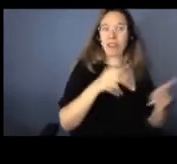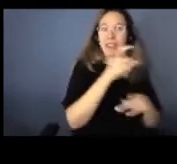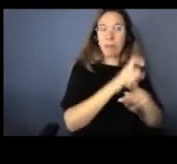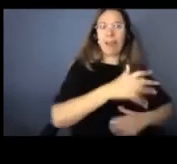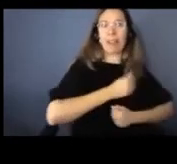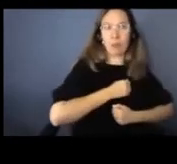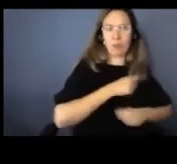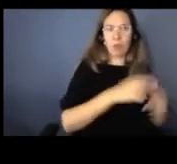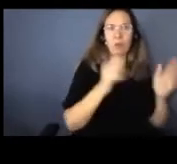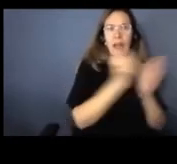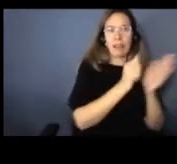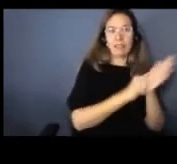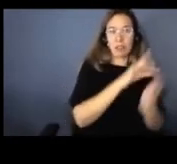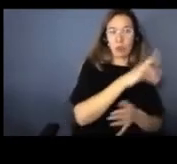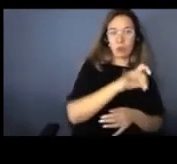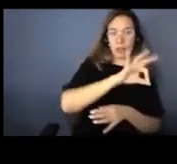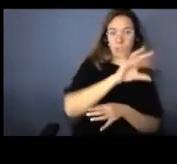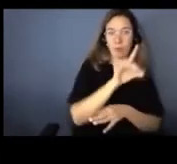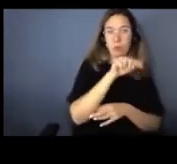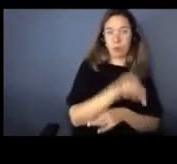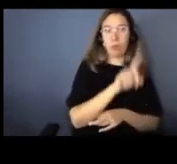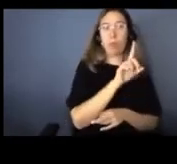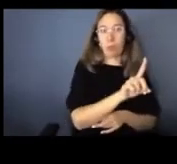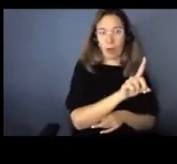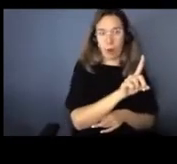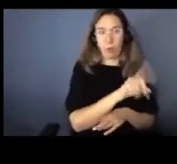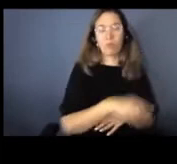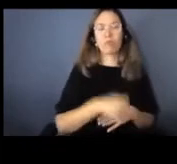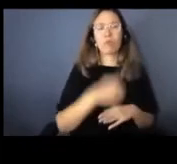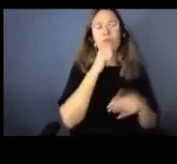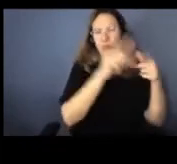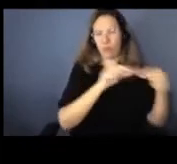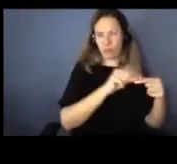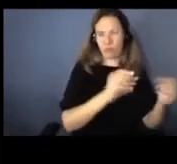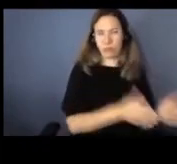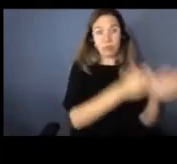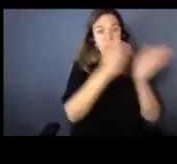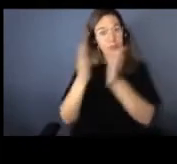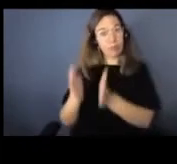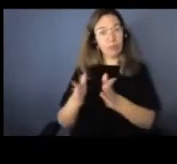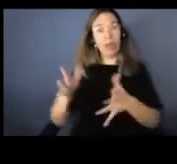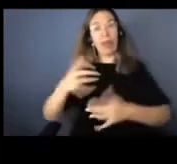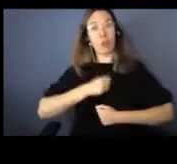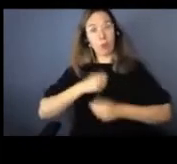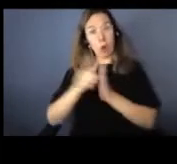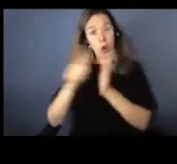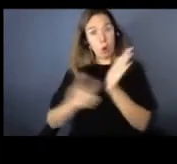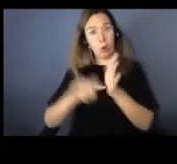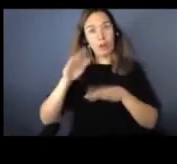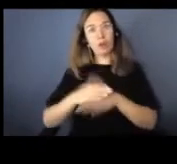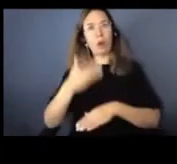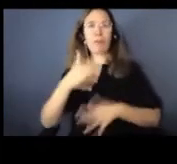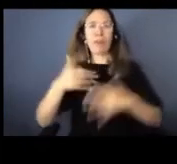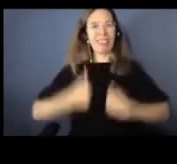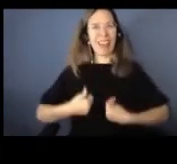l'article 898.1 qu'on va voir bientôt. Et l'adoption de la loi sur le bien-être et